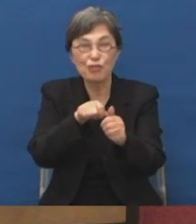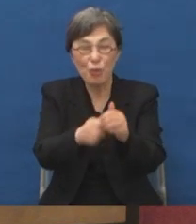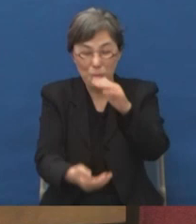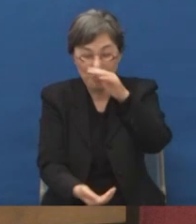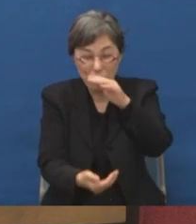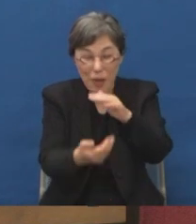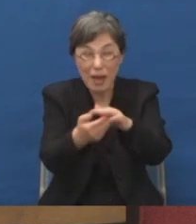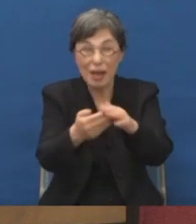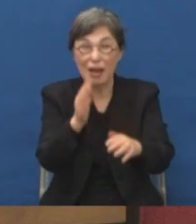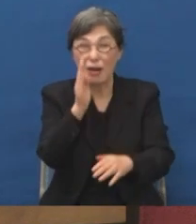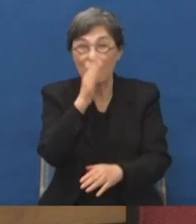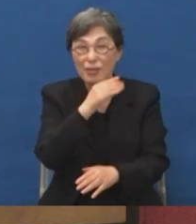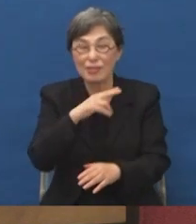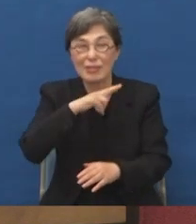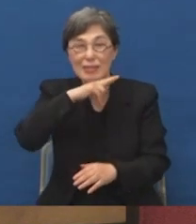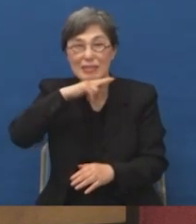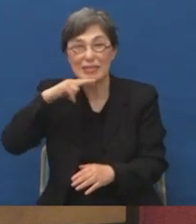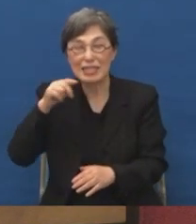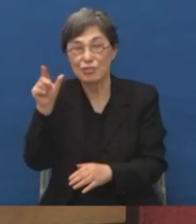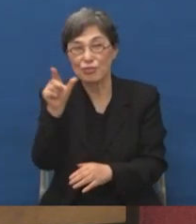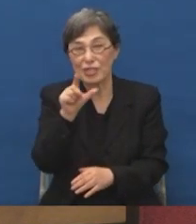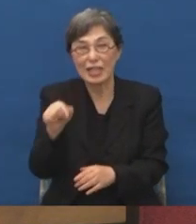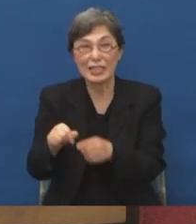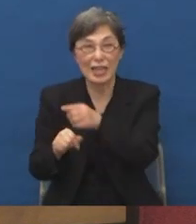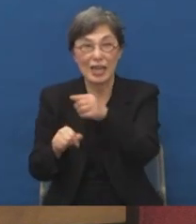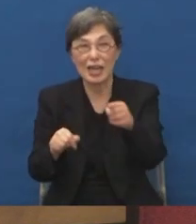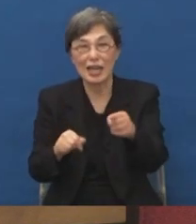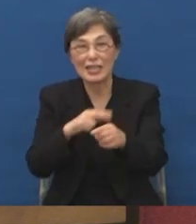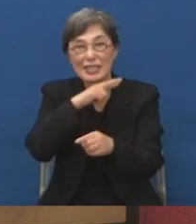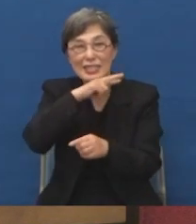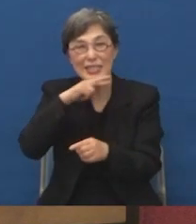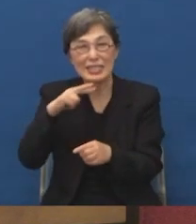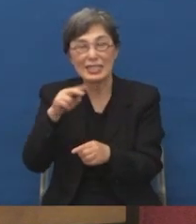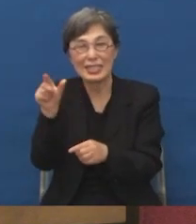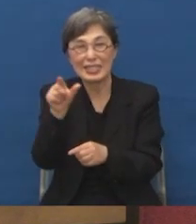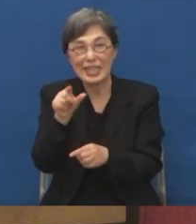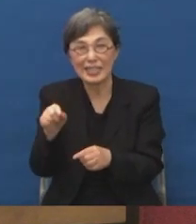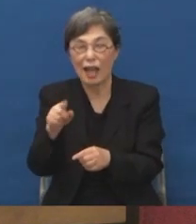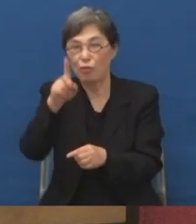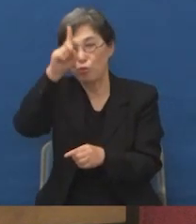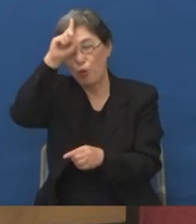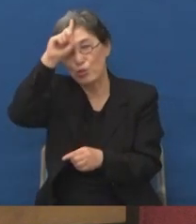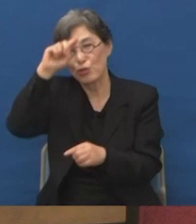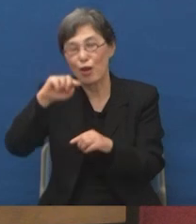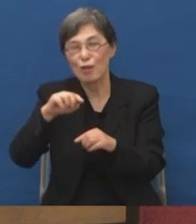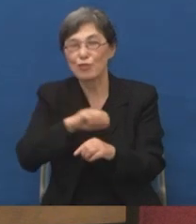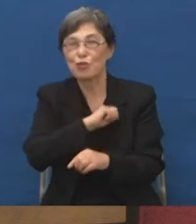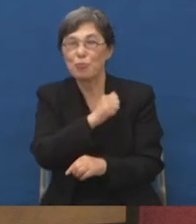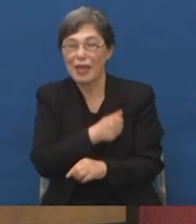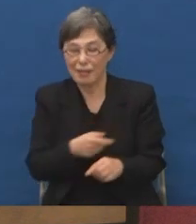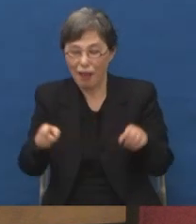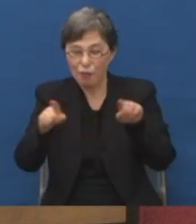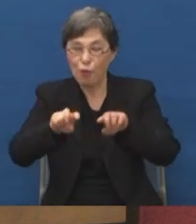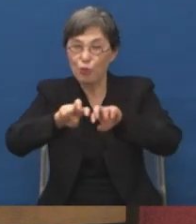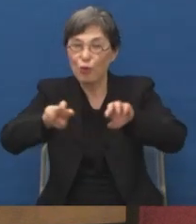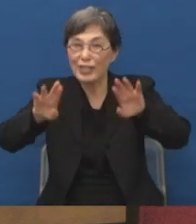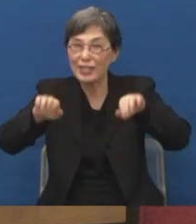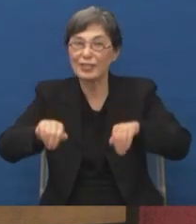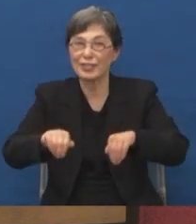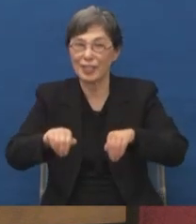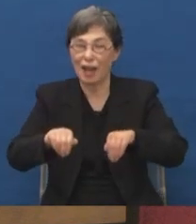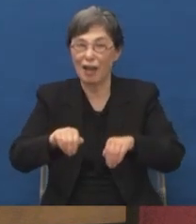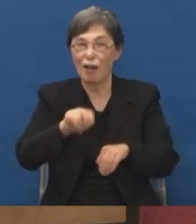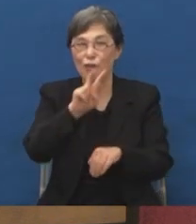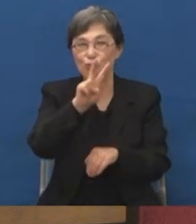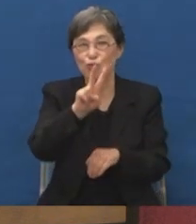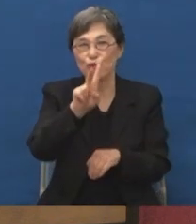。イギリス、イタリアにとっては、イギリス、イタリア、ドイツ、スペインが共同開発したユーロファイ